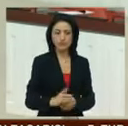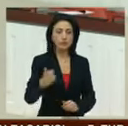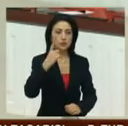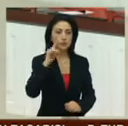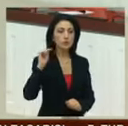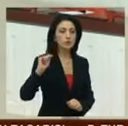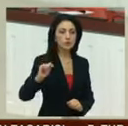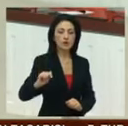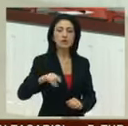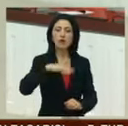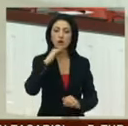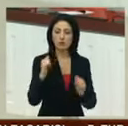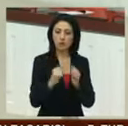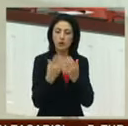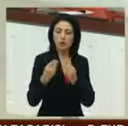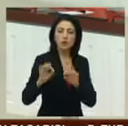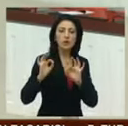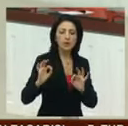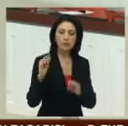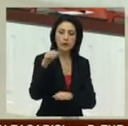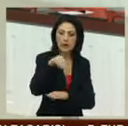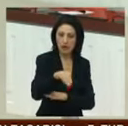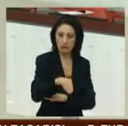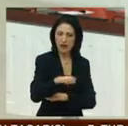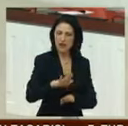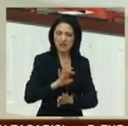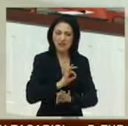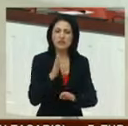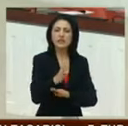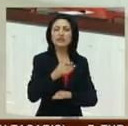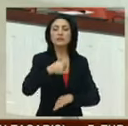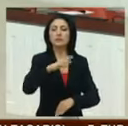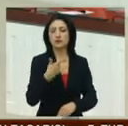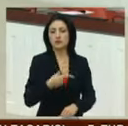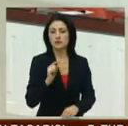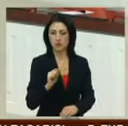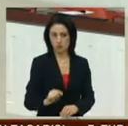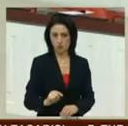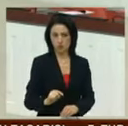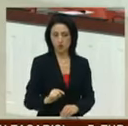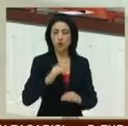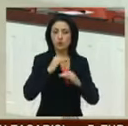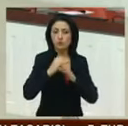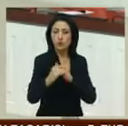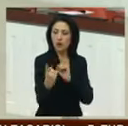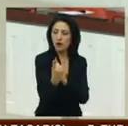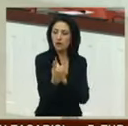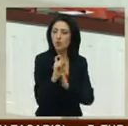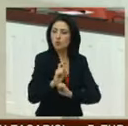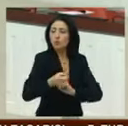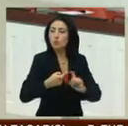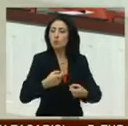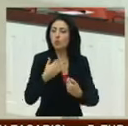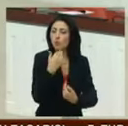Hükümet, AB'ye olduğumuz gibi katılmak, yani hiç katılmamak istiyor. Toplumda karşılığını bulamamış